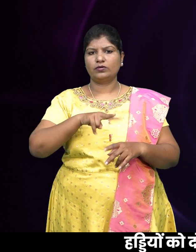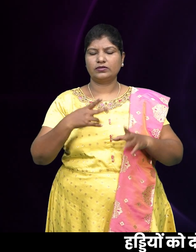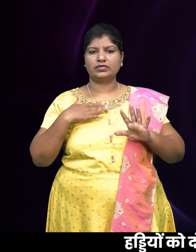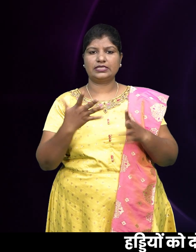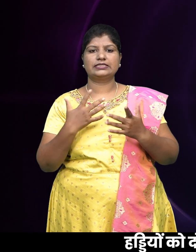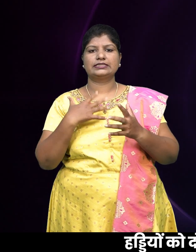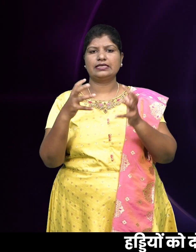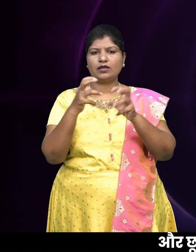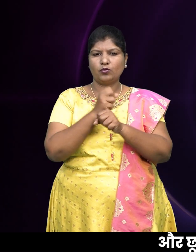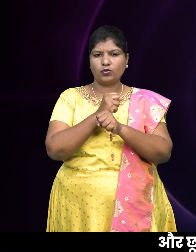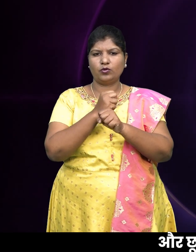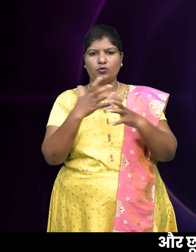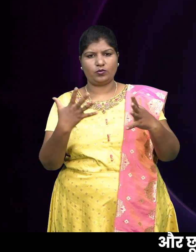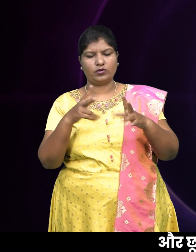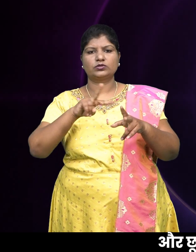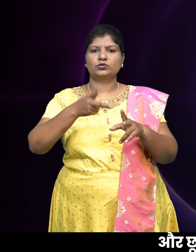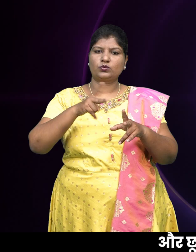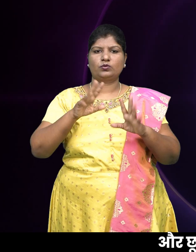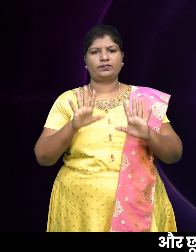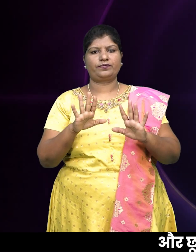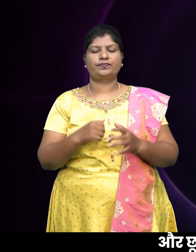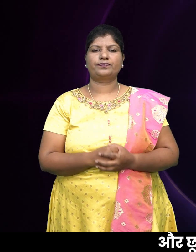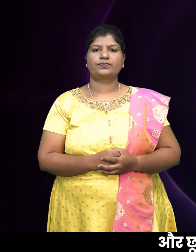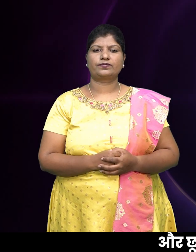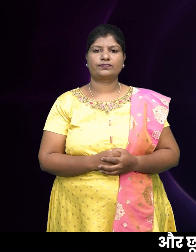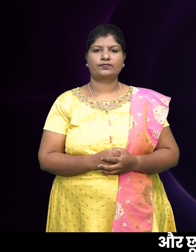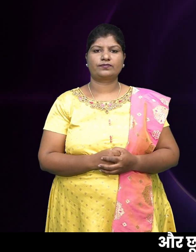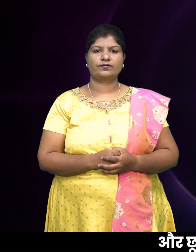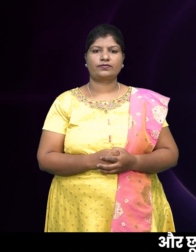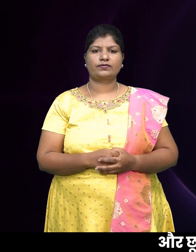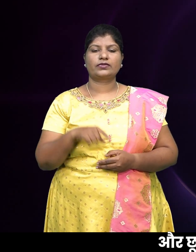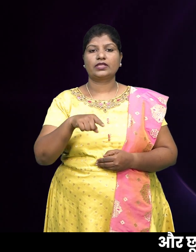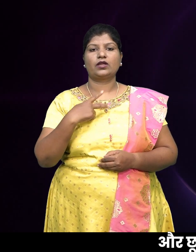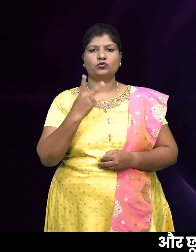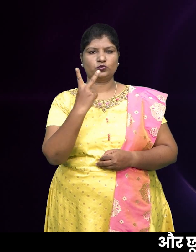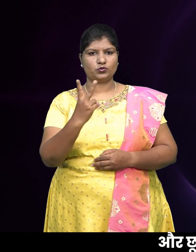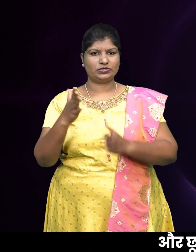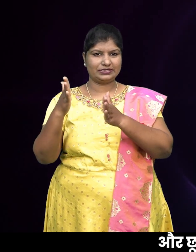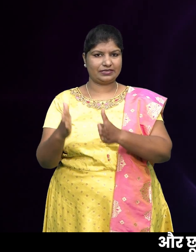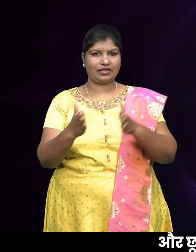वैकल्पिक संकुचन और छूट द्वारा स्थानांतरित किया जाता है।